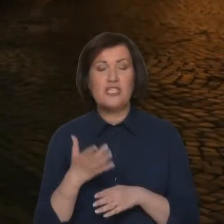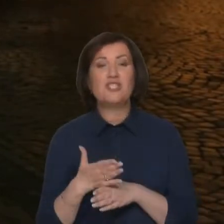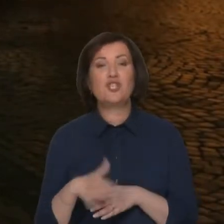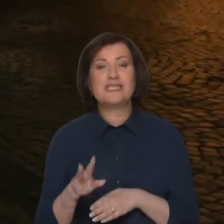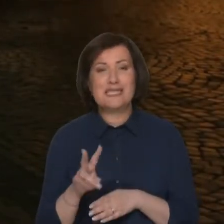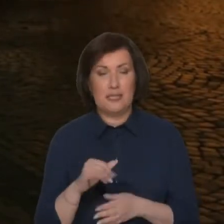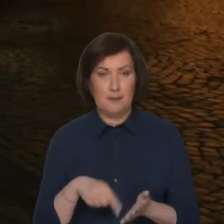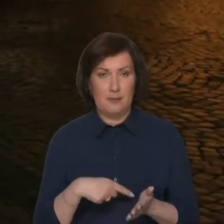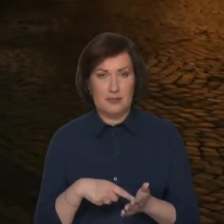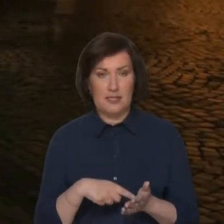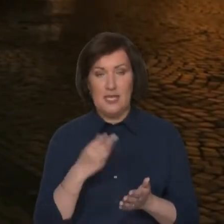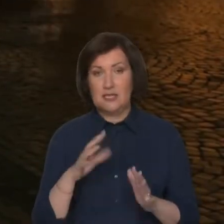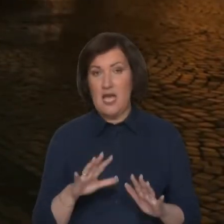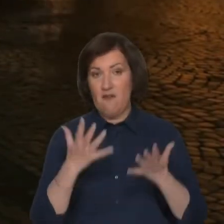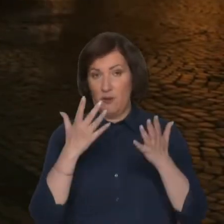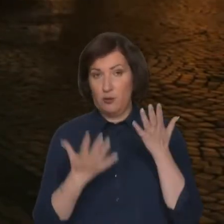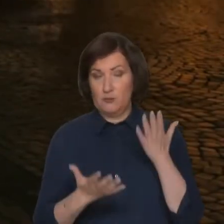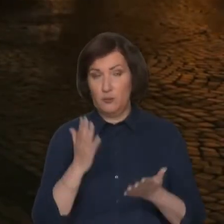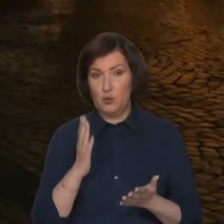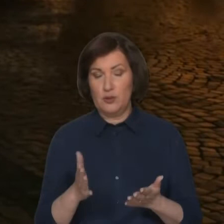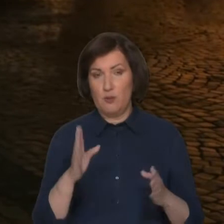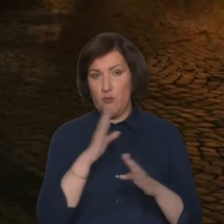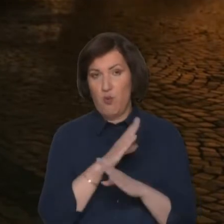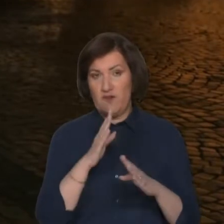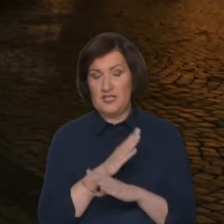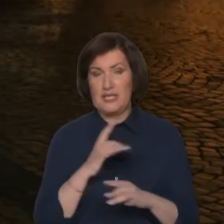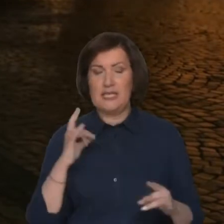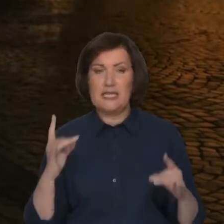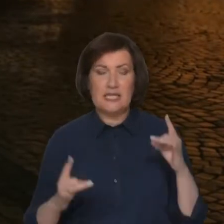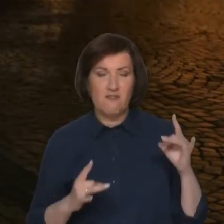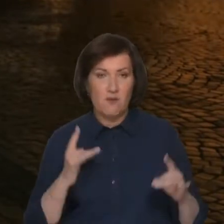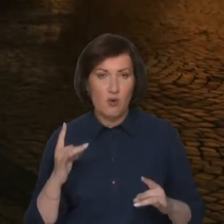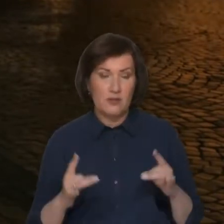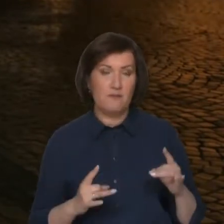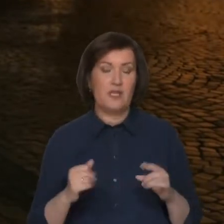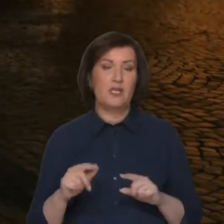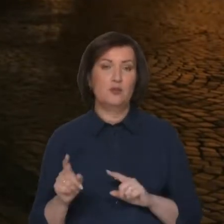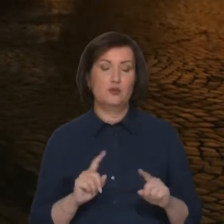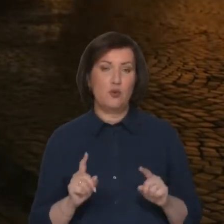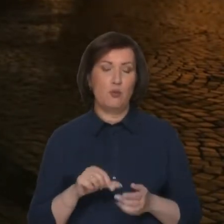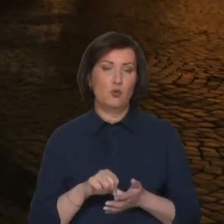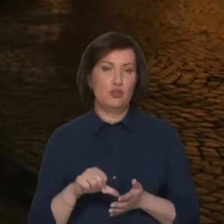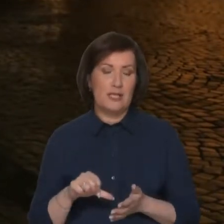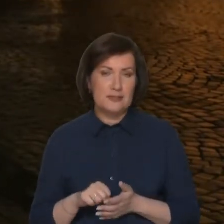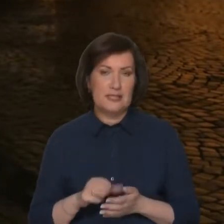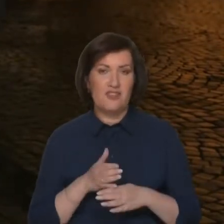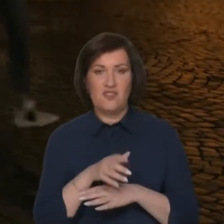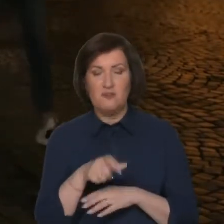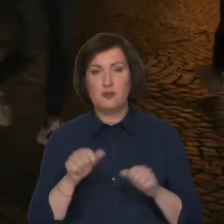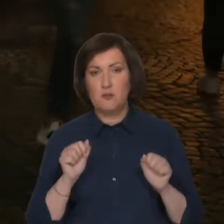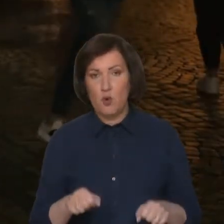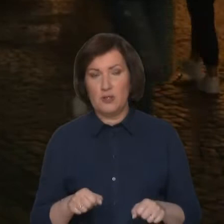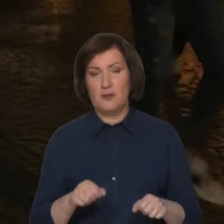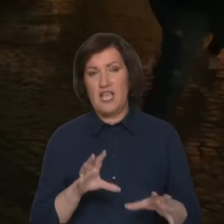частині міста на випадок того, що можуть бути повітряні тривоги, і щоб учасники та відвідувачі